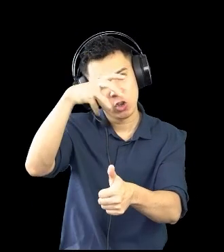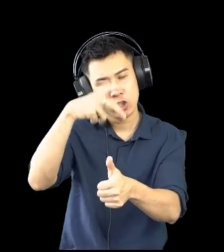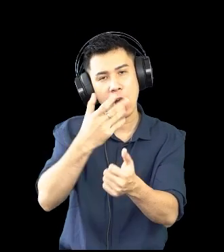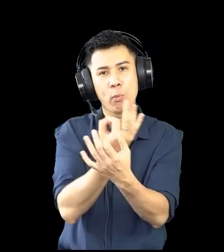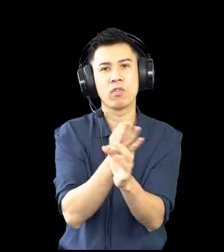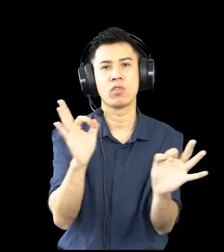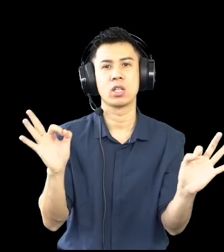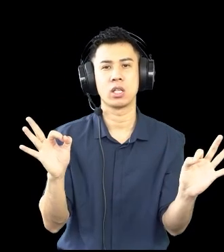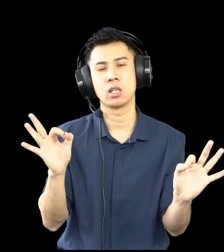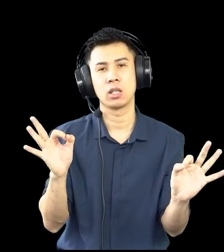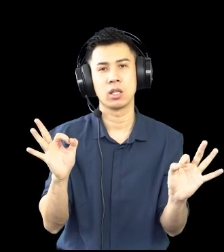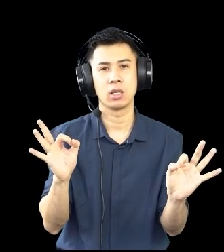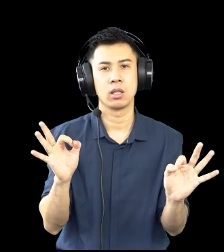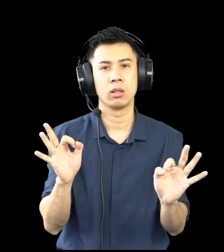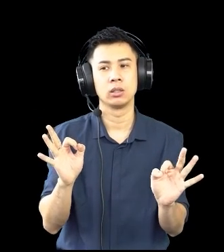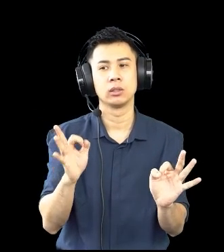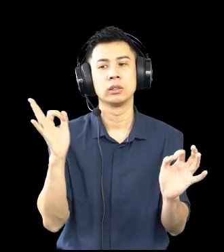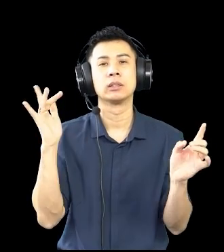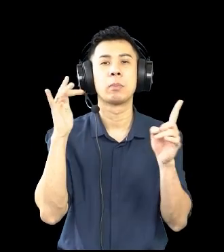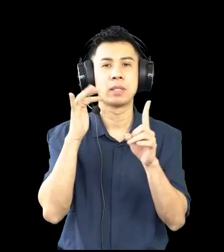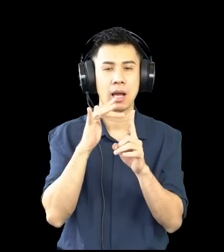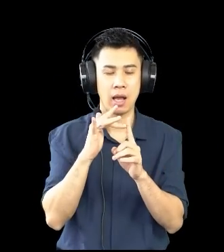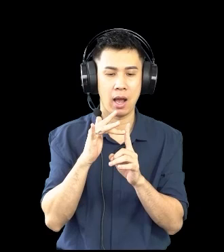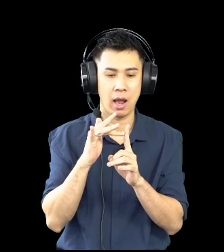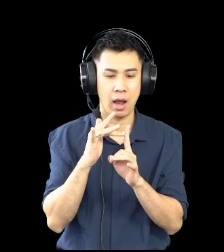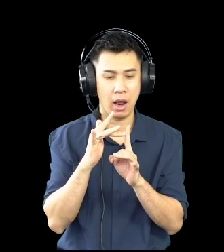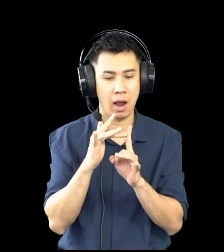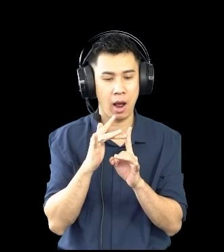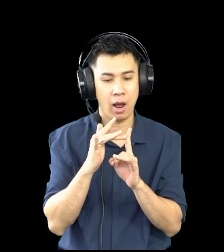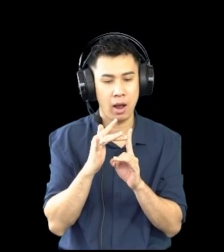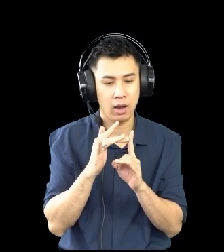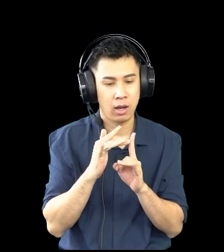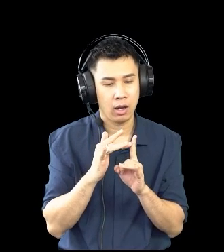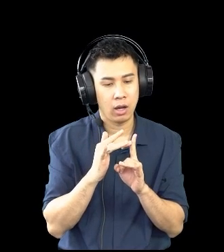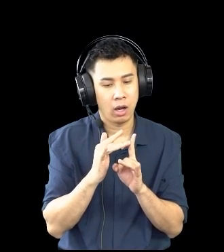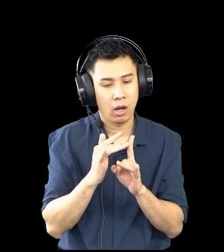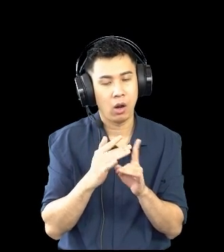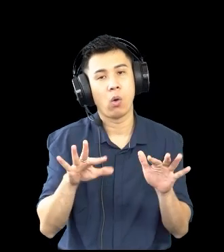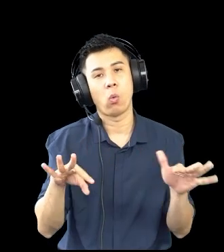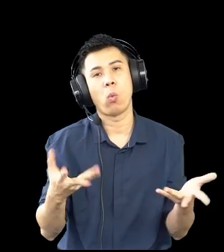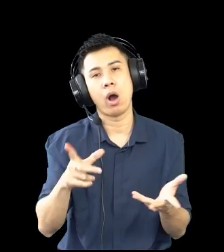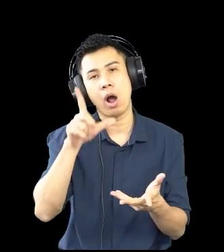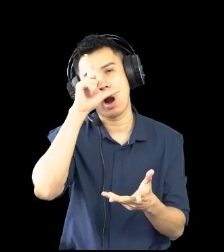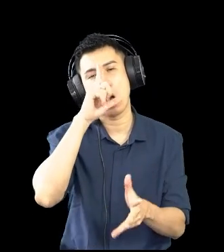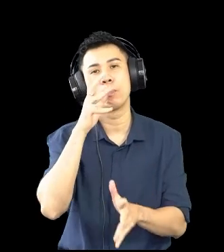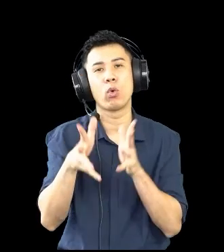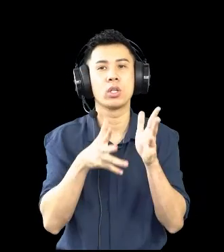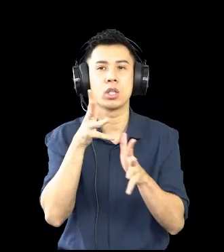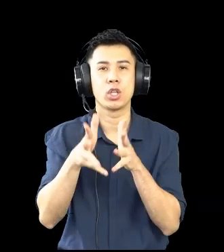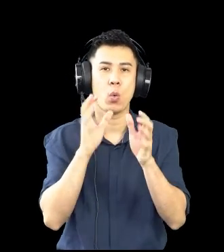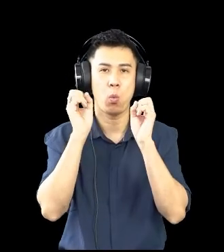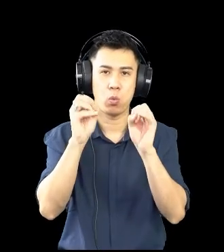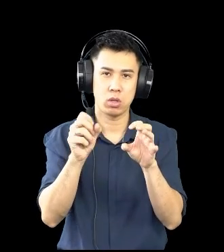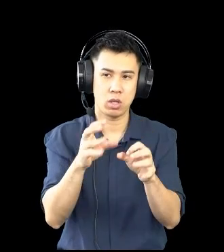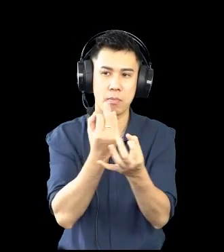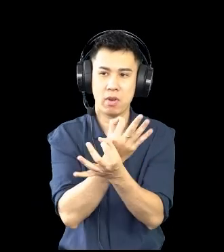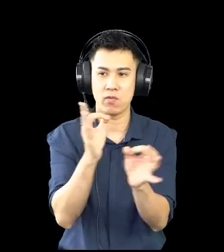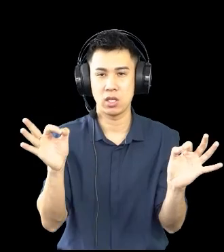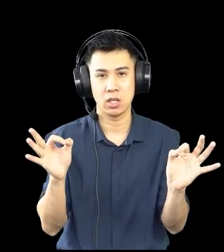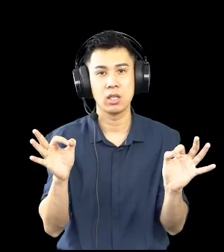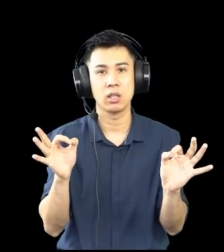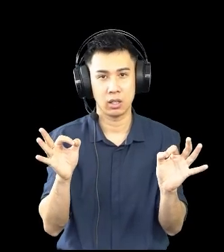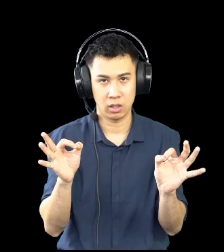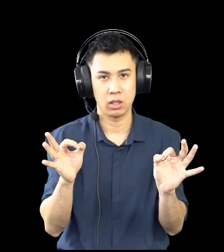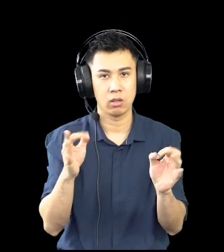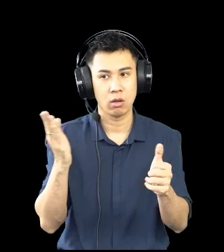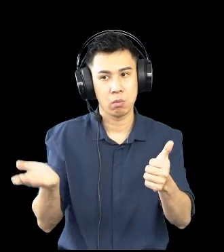phí để khuyến khích cho các bạn ấy tham gia, hay là có cả những cái lớp dạy ngôn ngữ ký hiệu cũng hoàn toàn miễn phí luôn, để